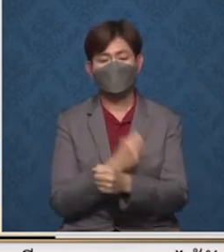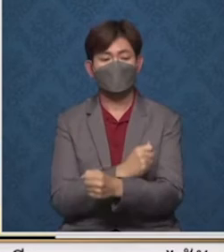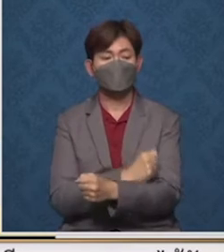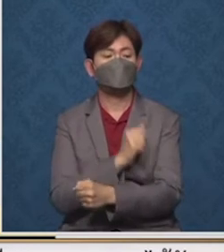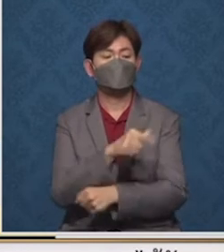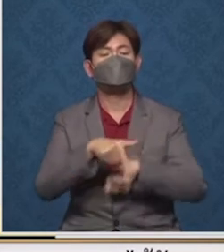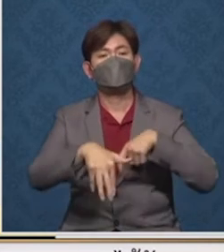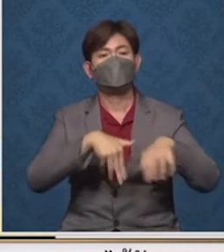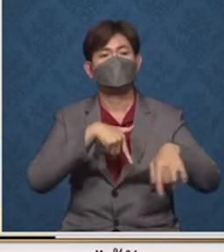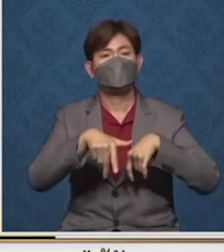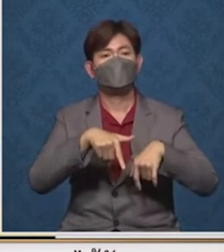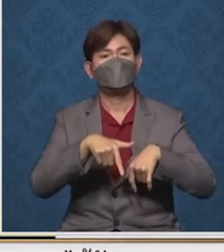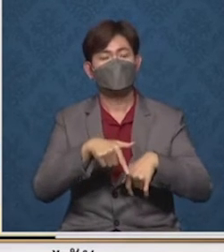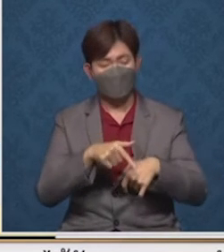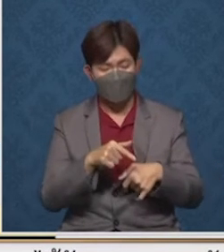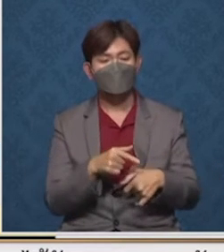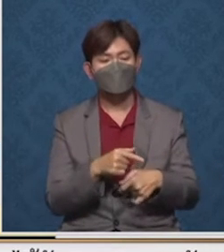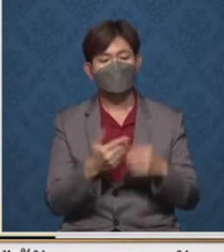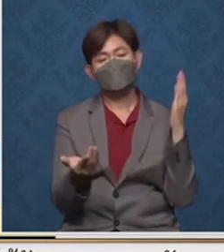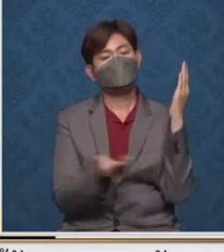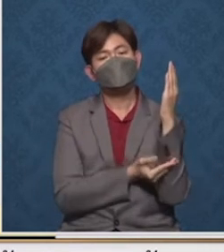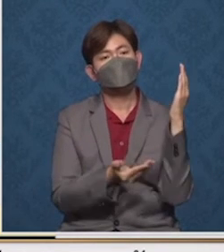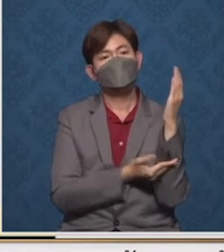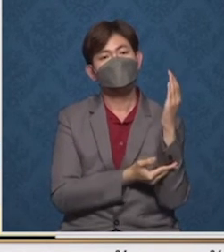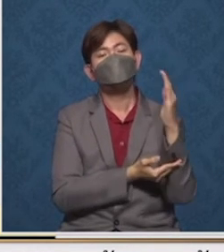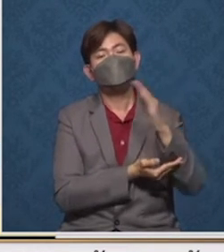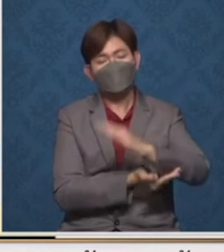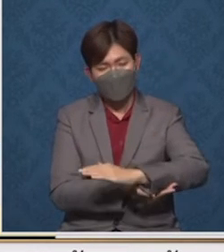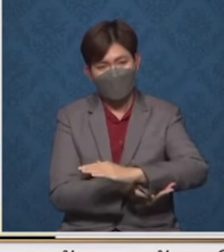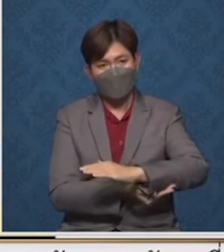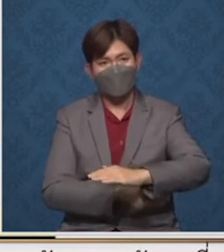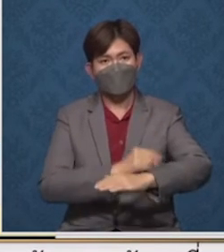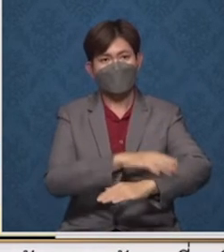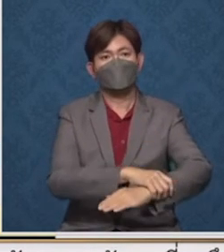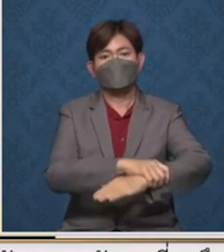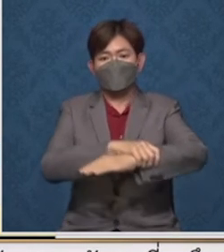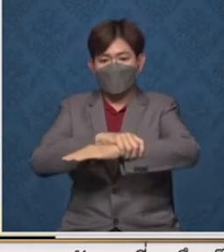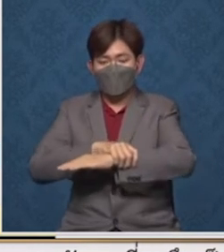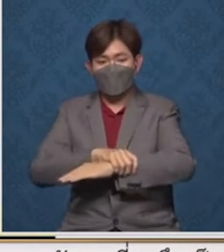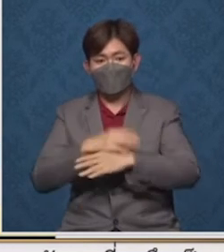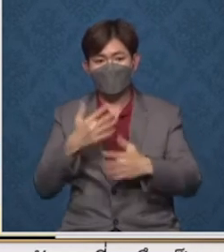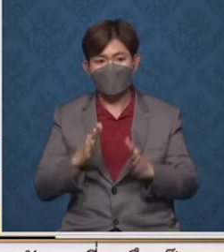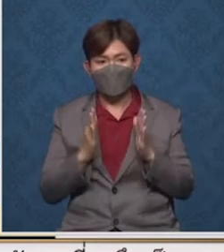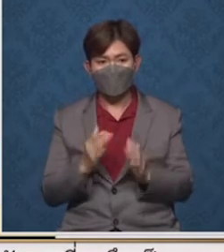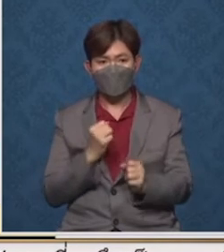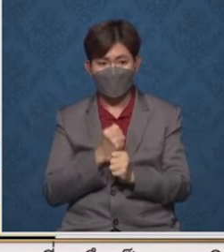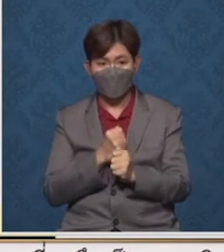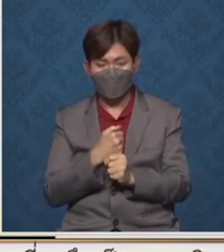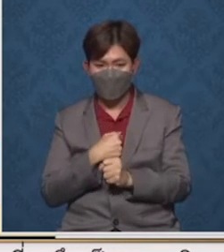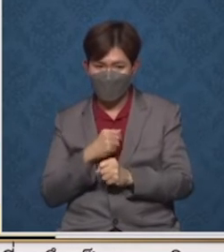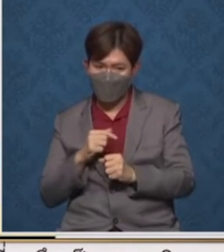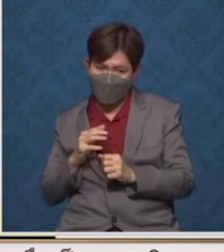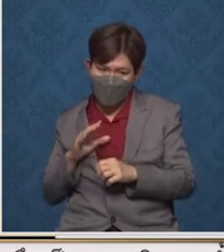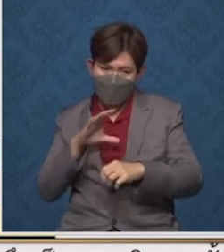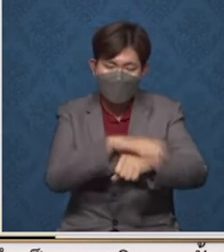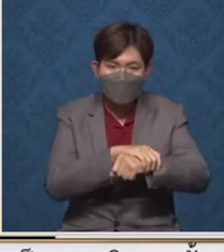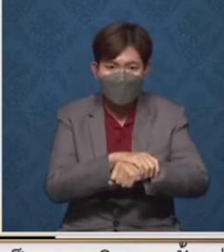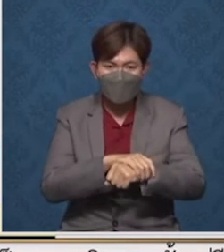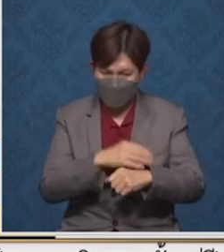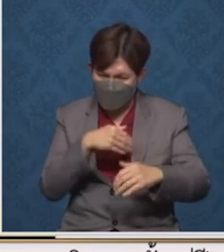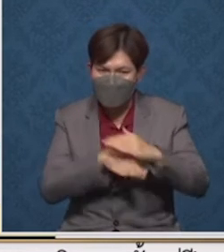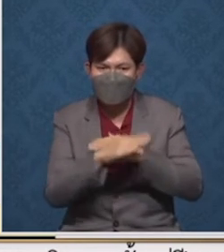ไปซื้อยนต์ไปให้เขาตัดตัดแล้วเจ้าหน้าที่ไปไล่จับมึงวิ่งหนีให้เร็วนะอย่าให้จับได้แต่